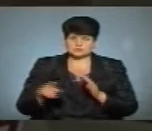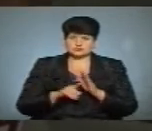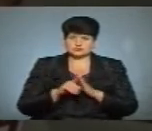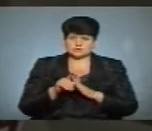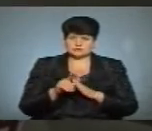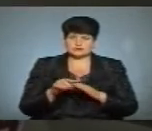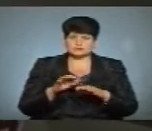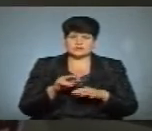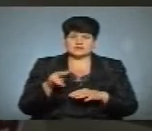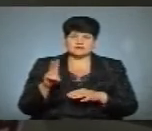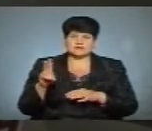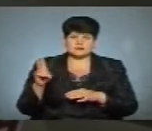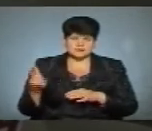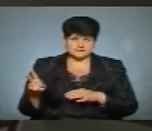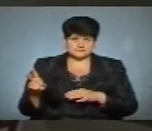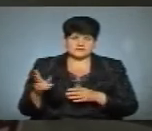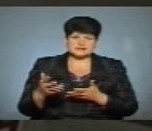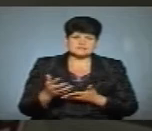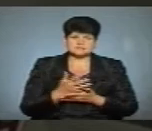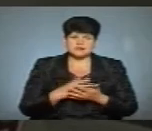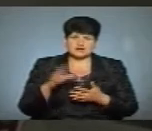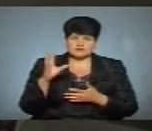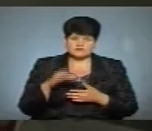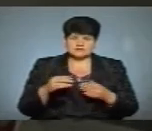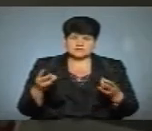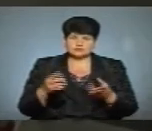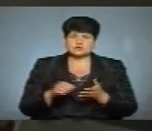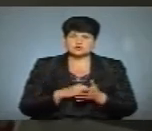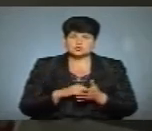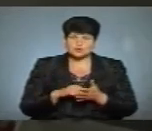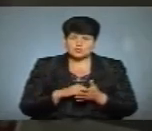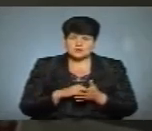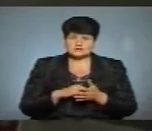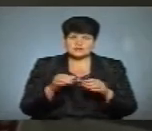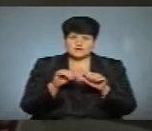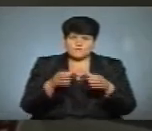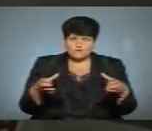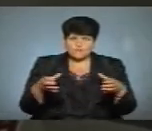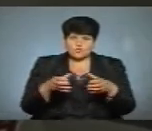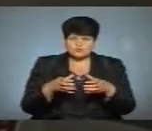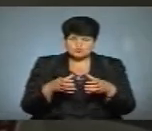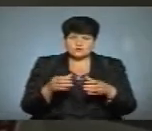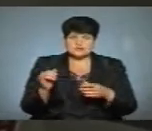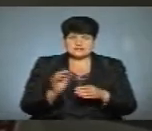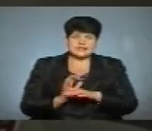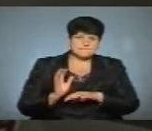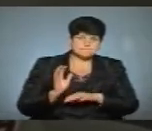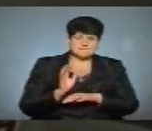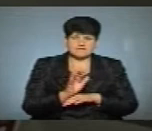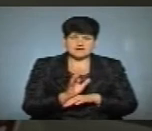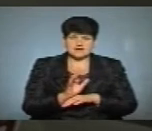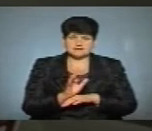проходить комісію ЛКК, яка збирає всі необхідні документи, формує їх і направляє